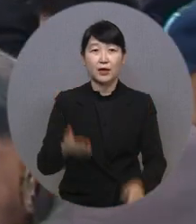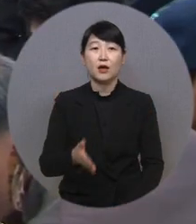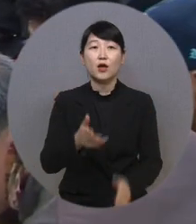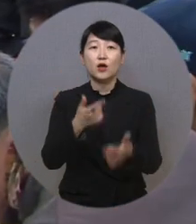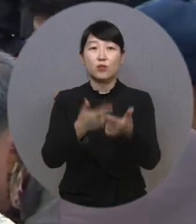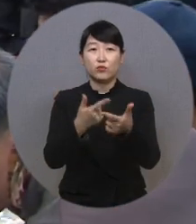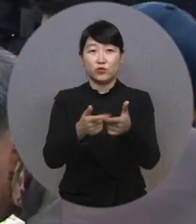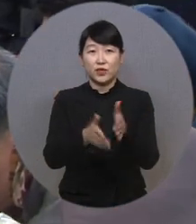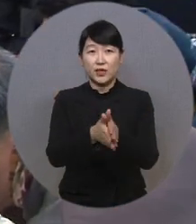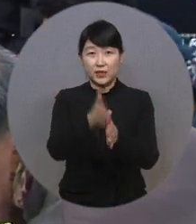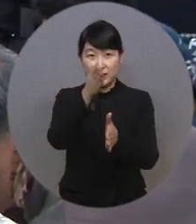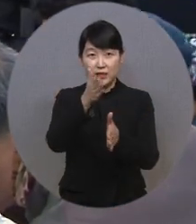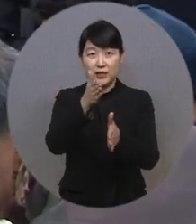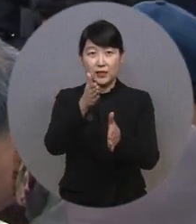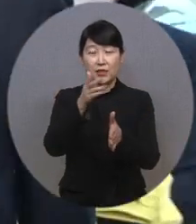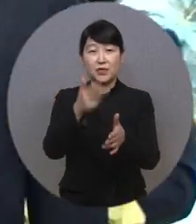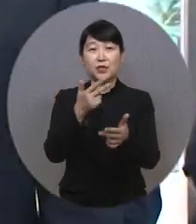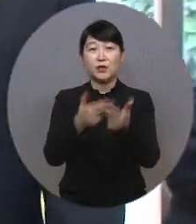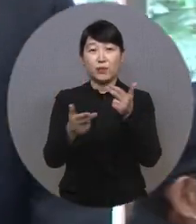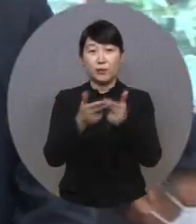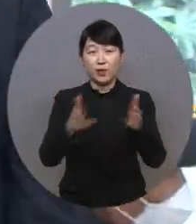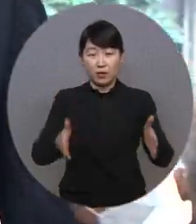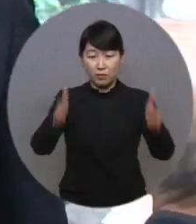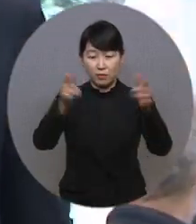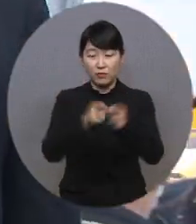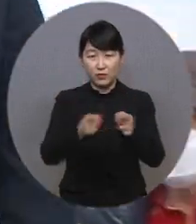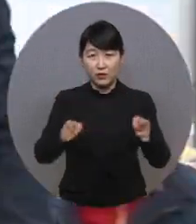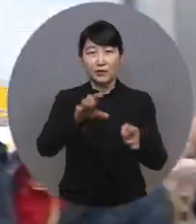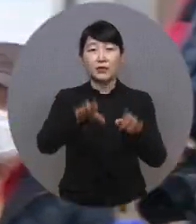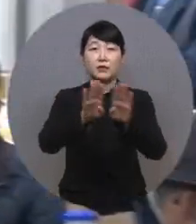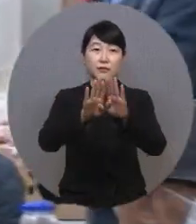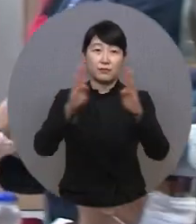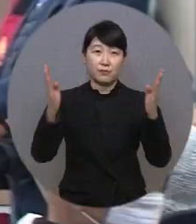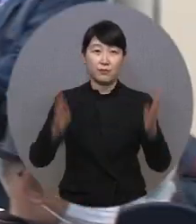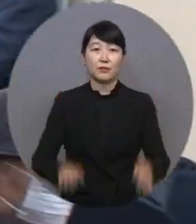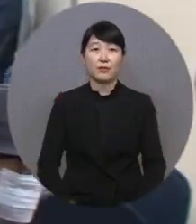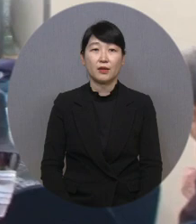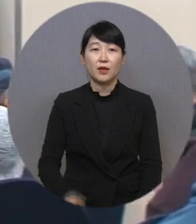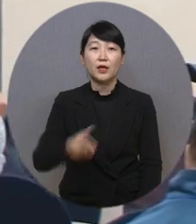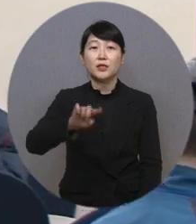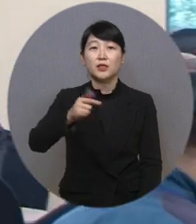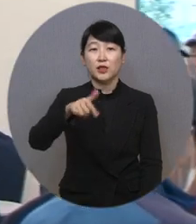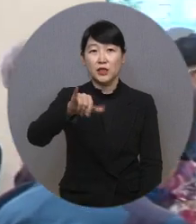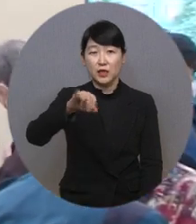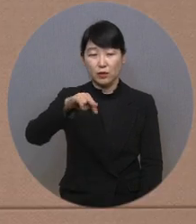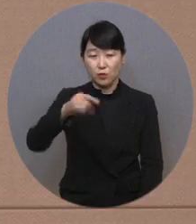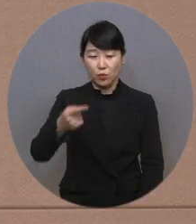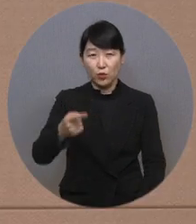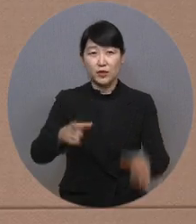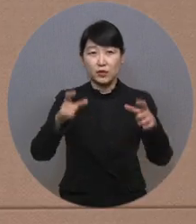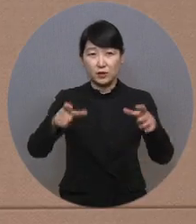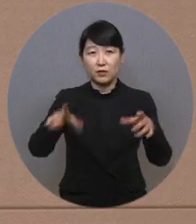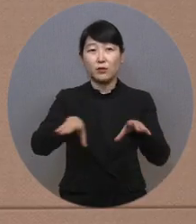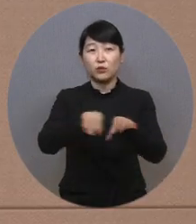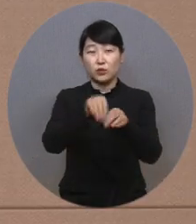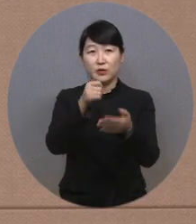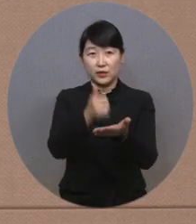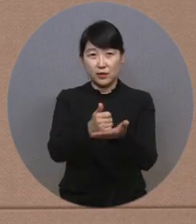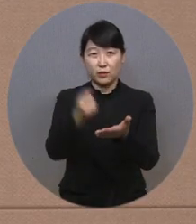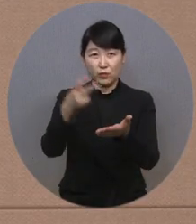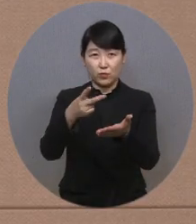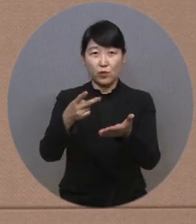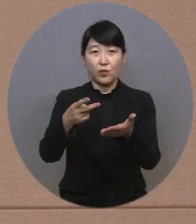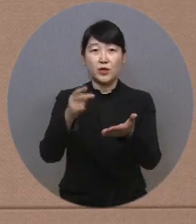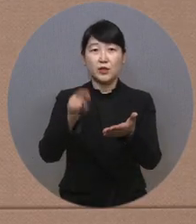라이언스 지구별관 1층에서 열렸습니다. 이날 행사에서는 전기도 지구 총재를 비롯한 라이언스협회 4지역